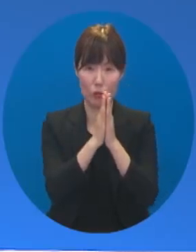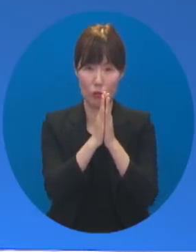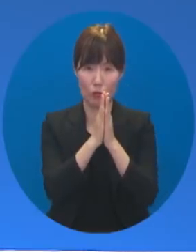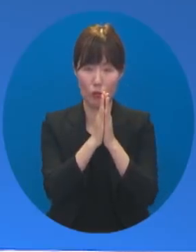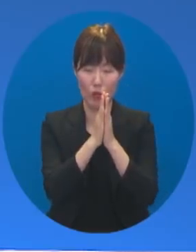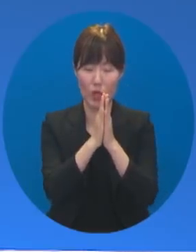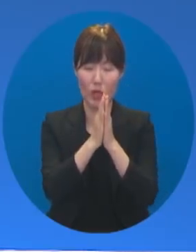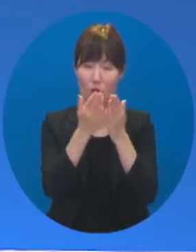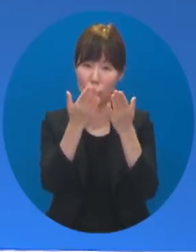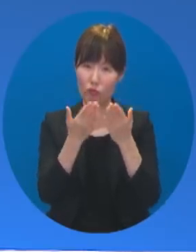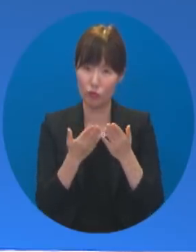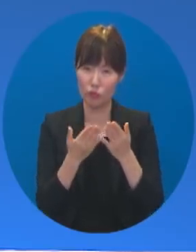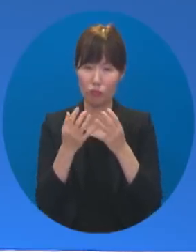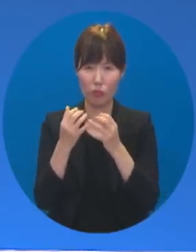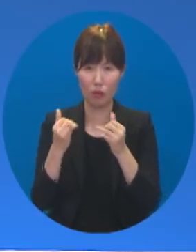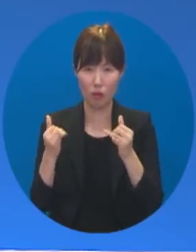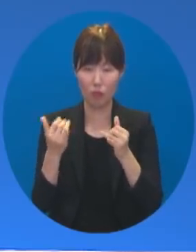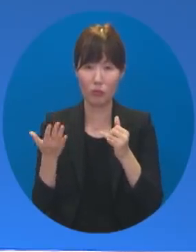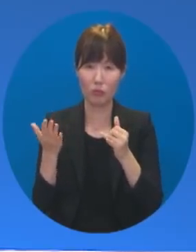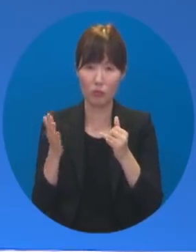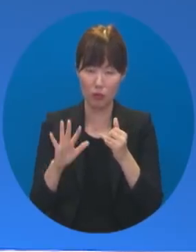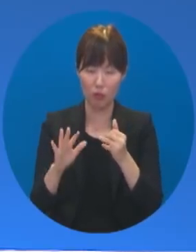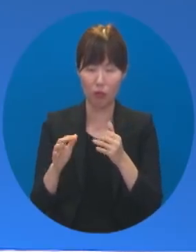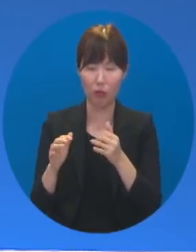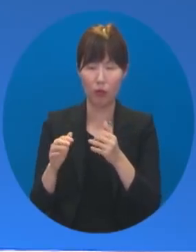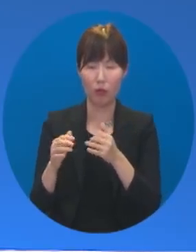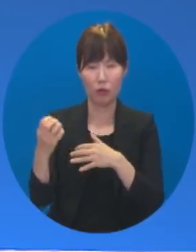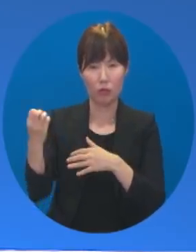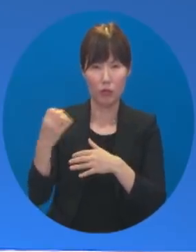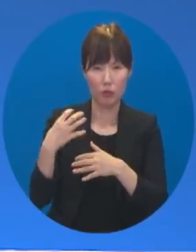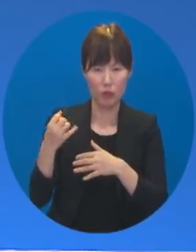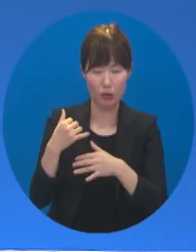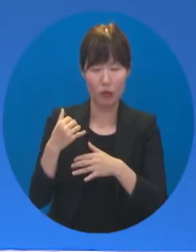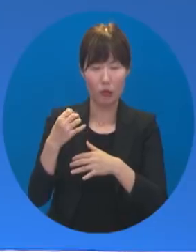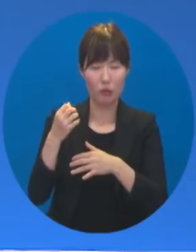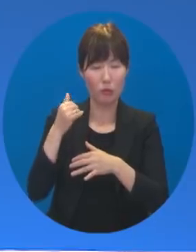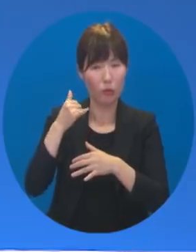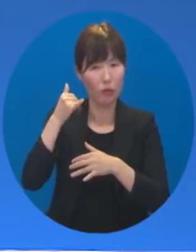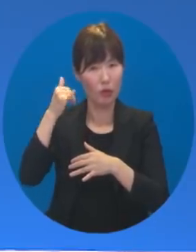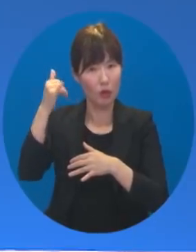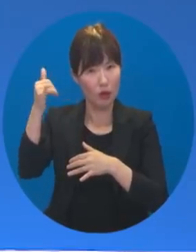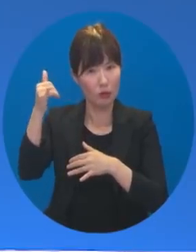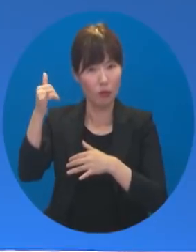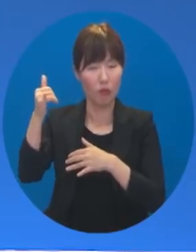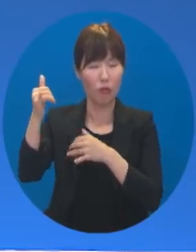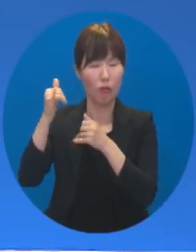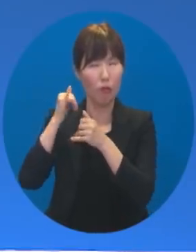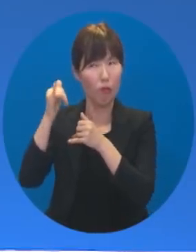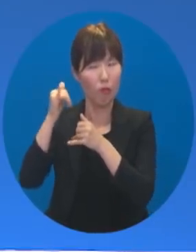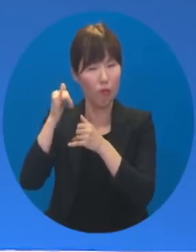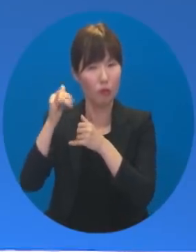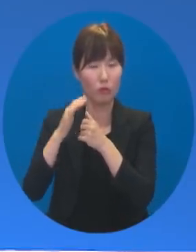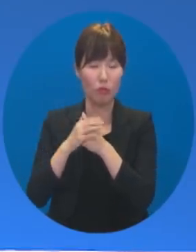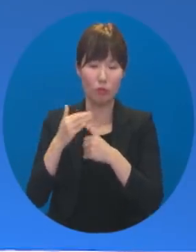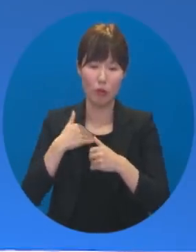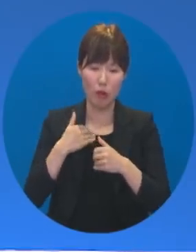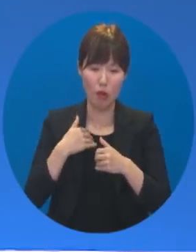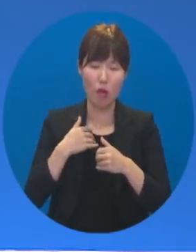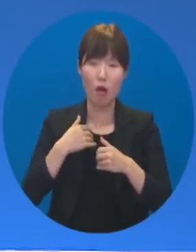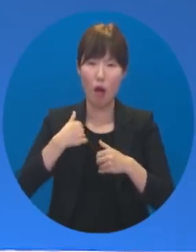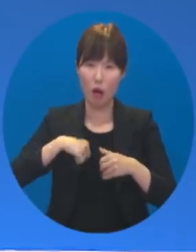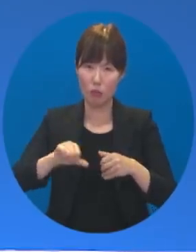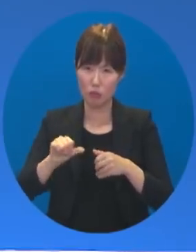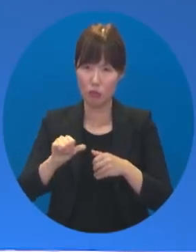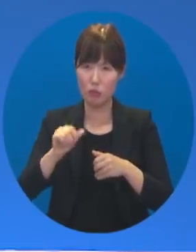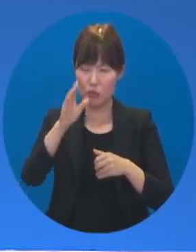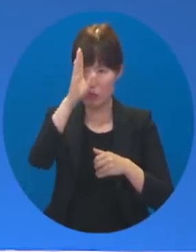때 그냥 다짜고짜 그분에게 전화해서 내 아들이 이런 병이라는데 그러면서 막